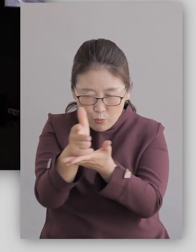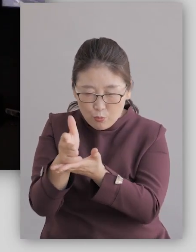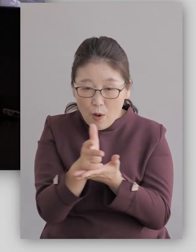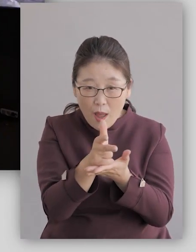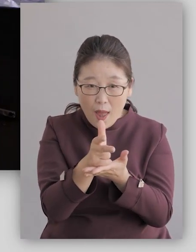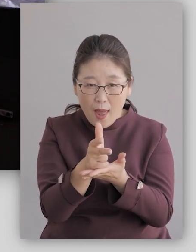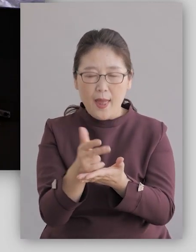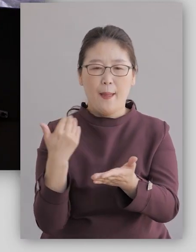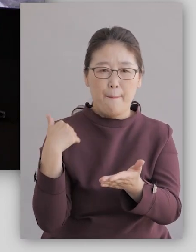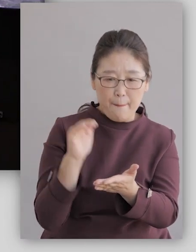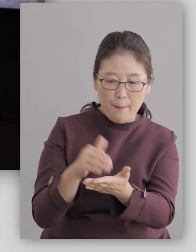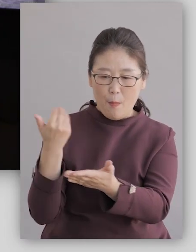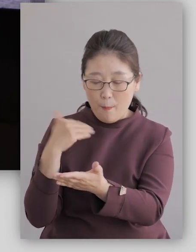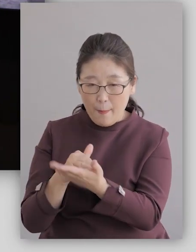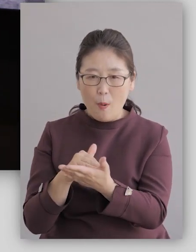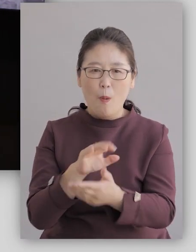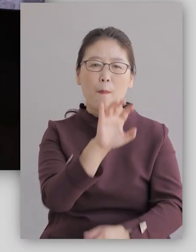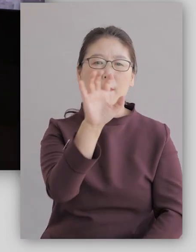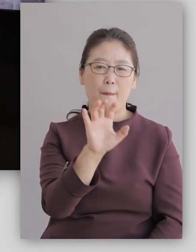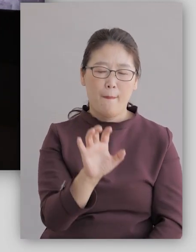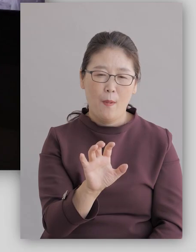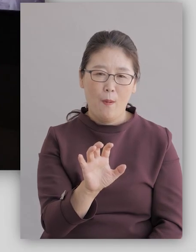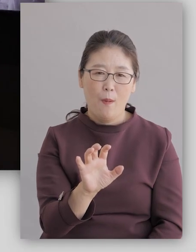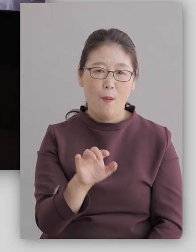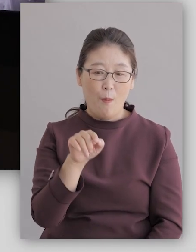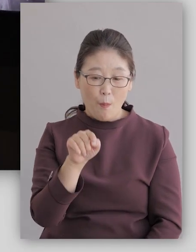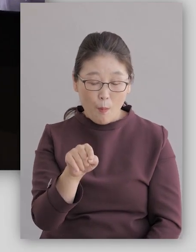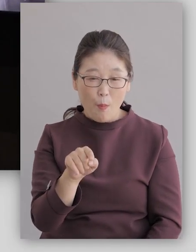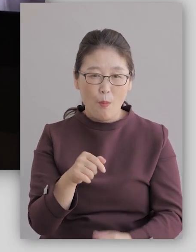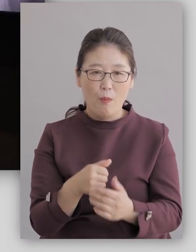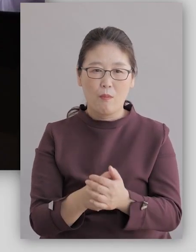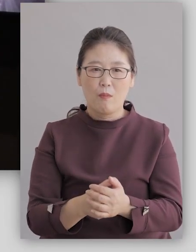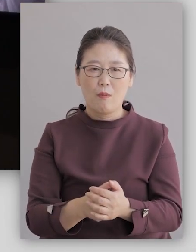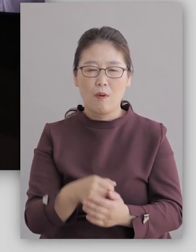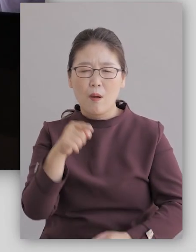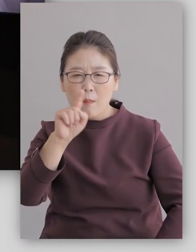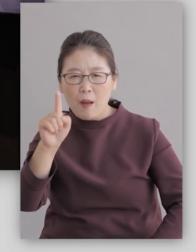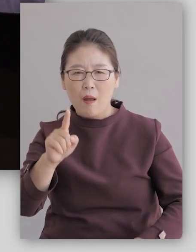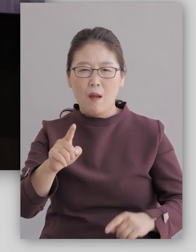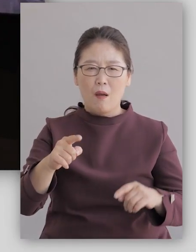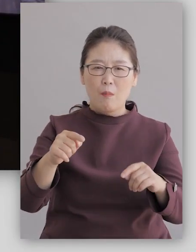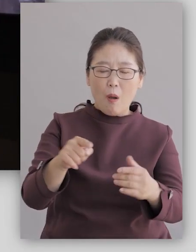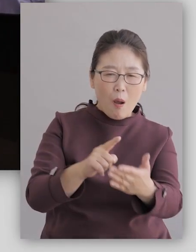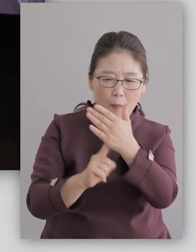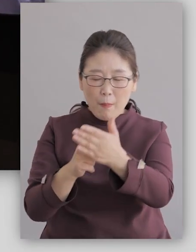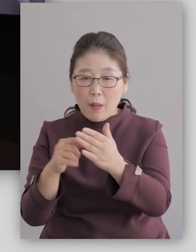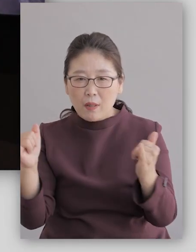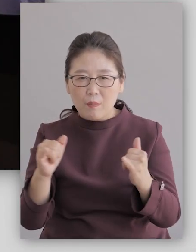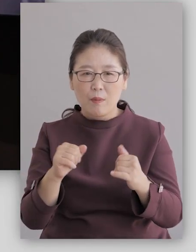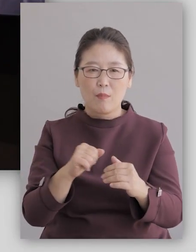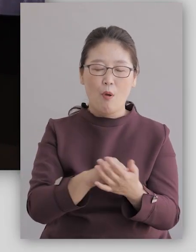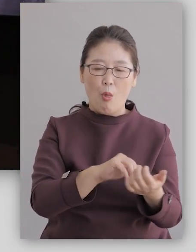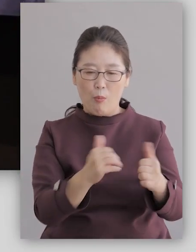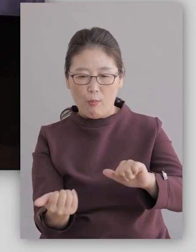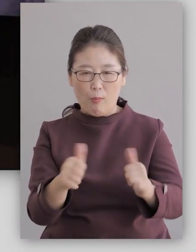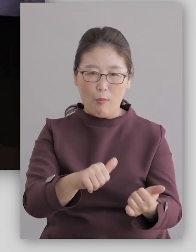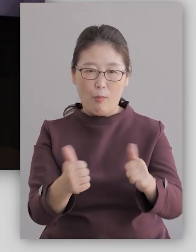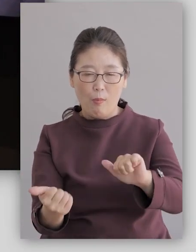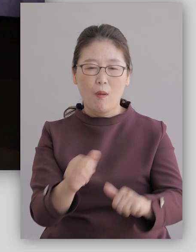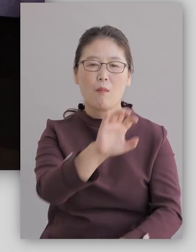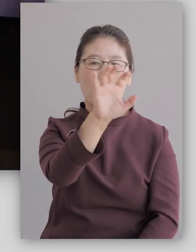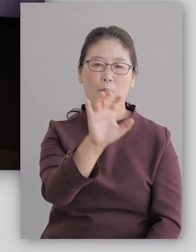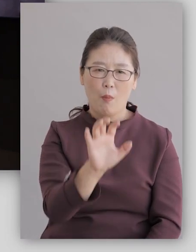다시 살려내죠. 그래서 이 작품에 보면 등장인물들은 끊임없이 죽었다가 살아나는 것을 반복하게